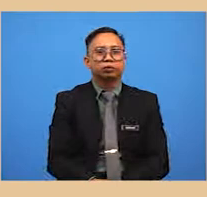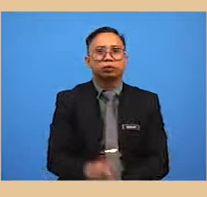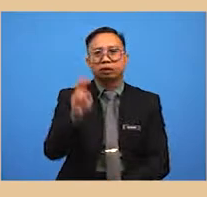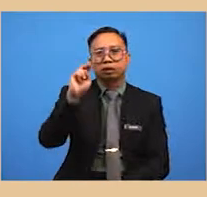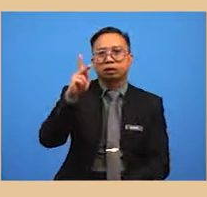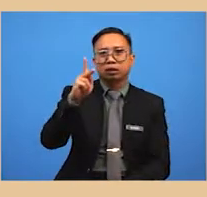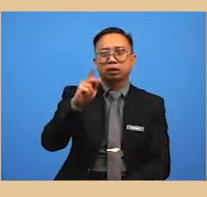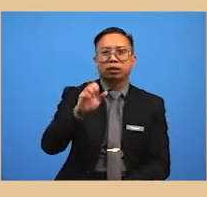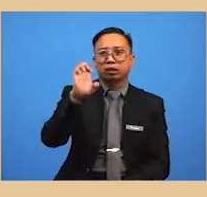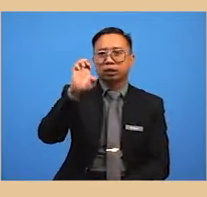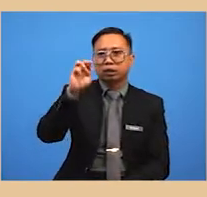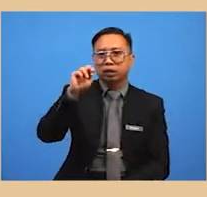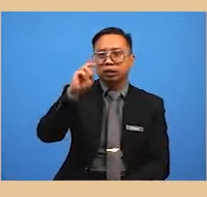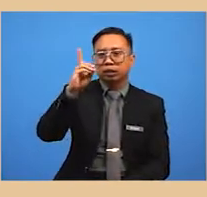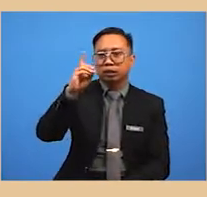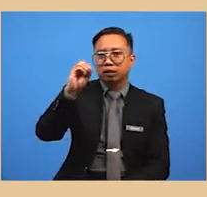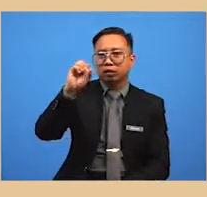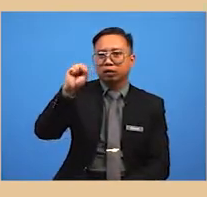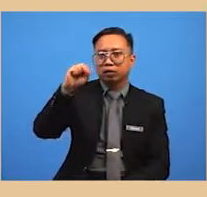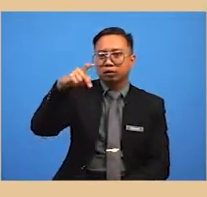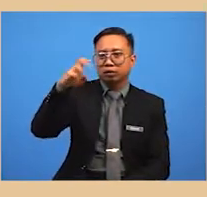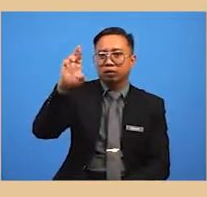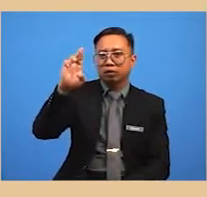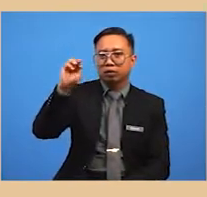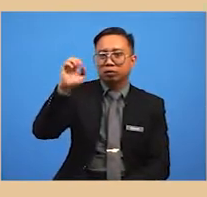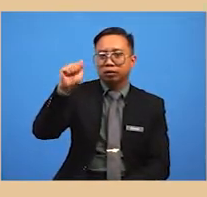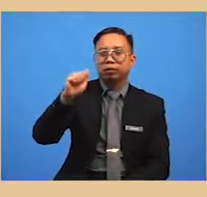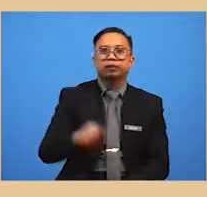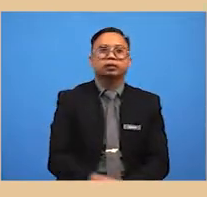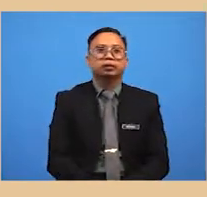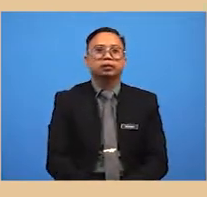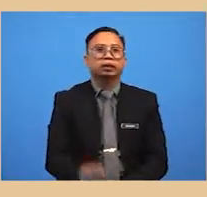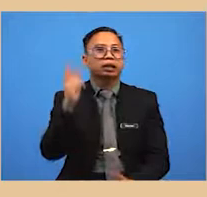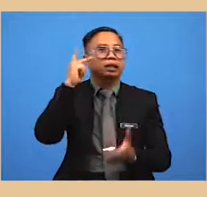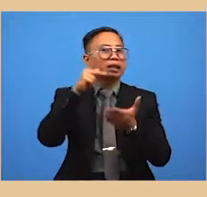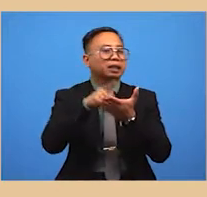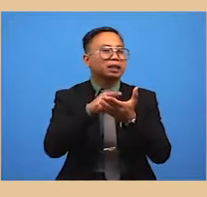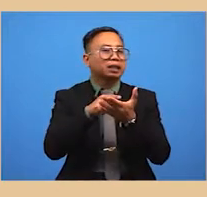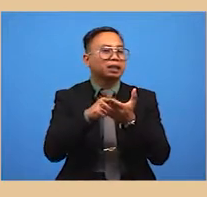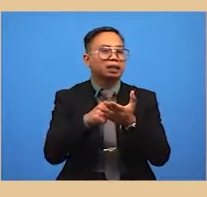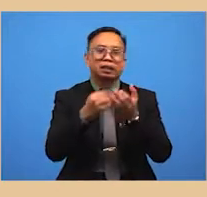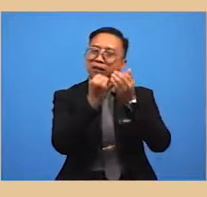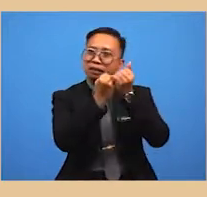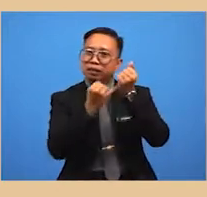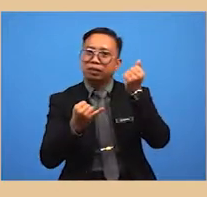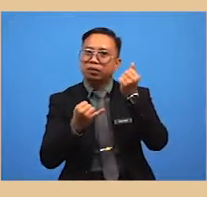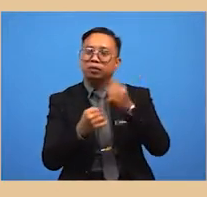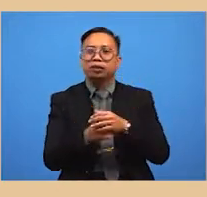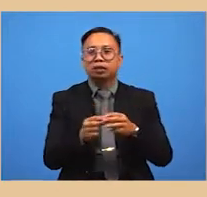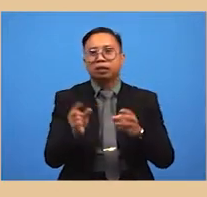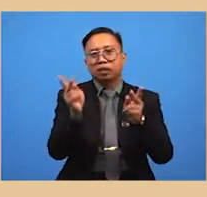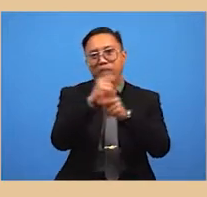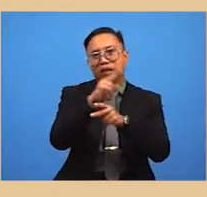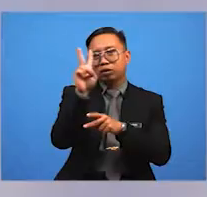nukleus endosperma triploid. Kenali sebagai persenyawaan ganda